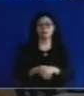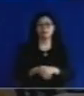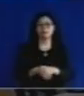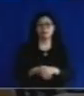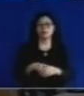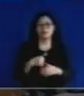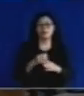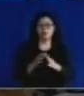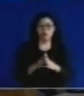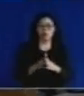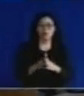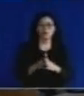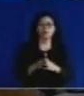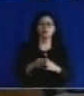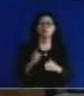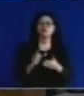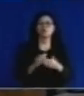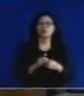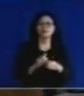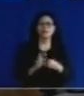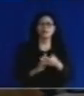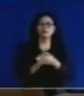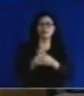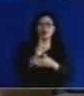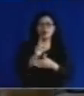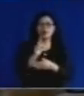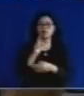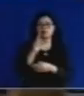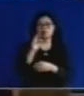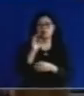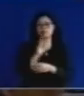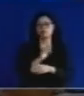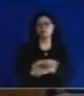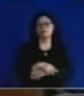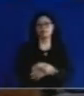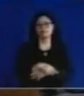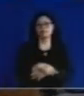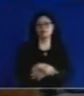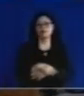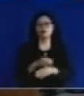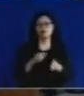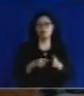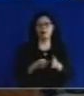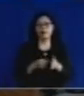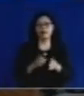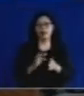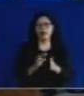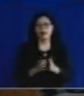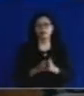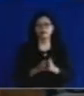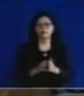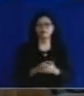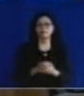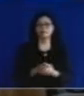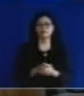Saya mohon untuk pasangan, pendukung pasangan calon untuk tenang. Mari kita mulai lagi. Bapak, saya kasih